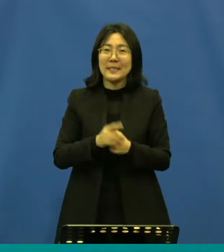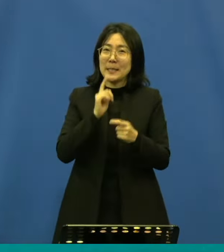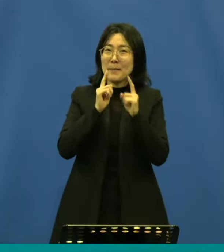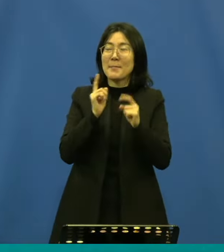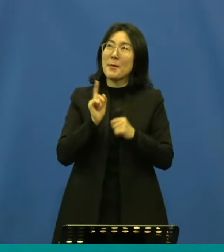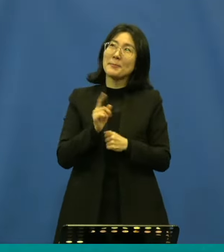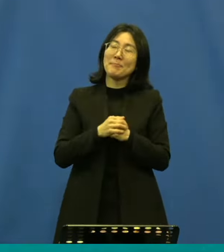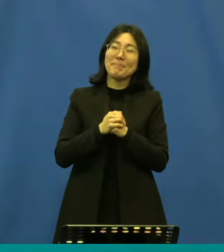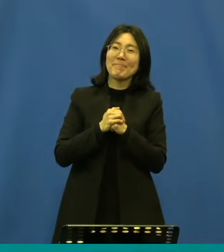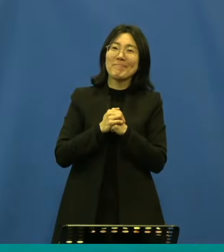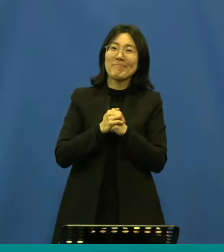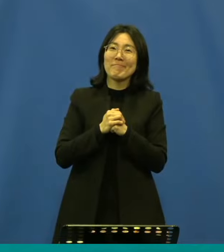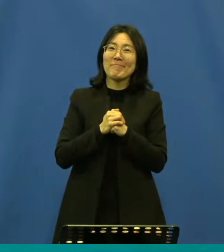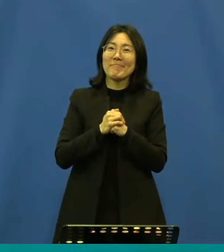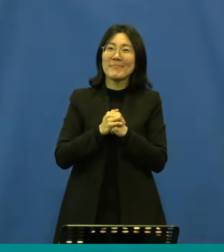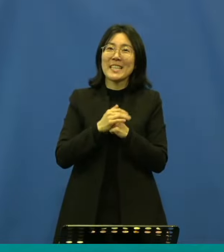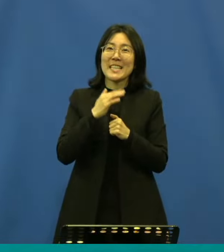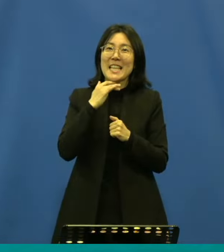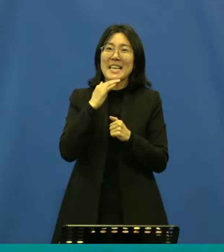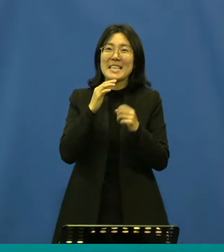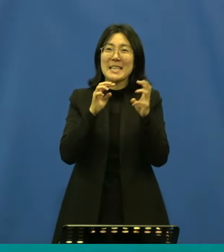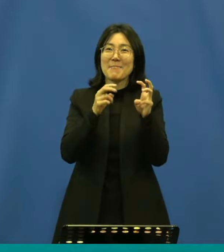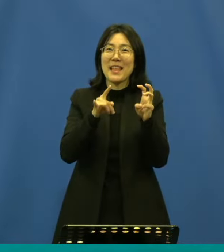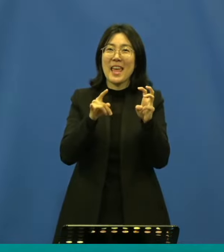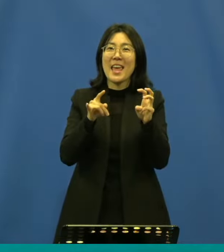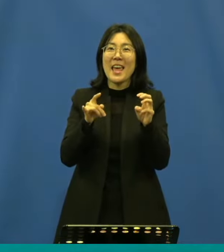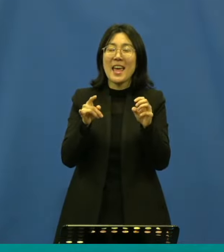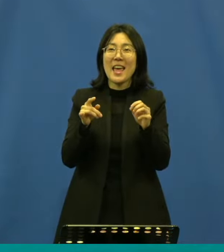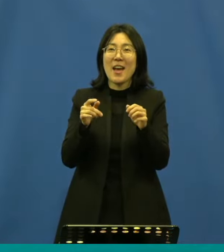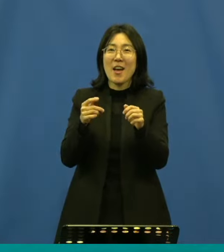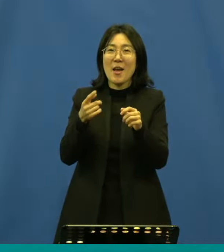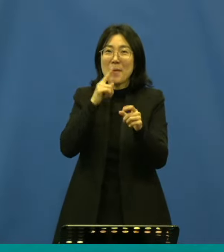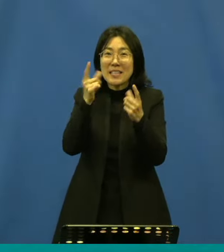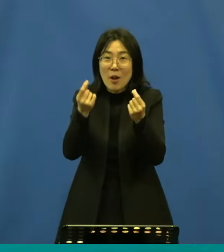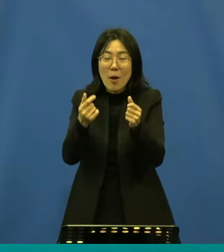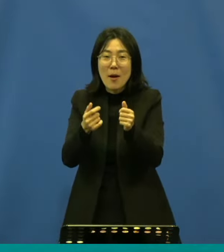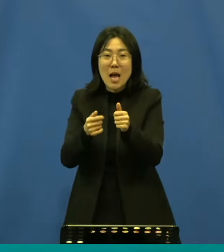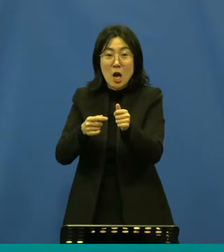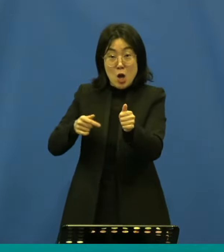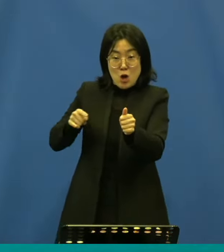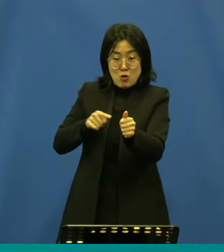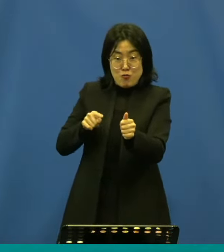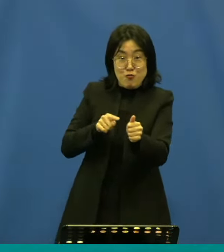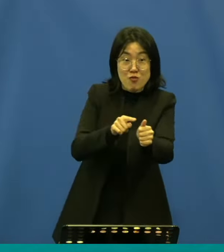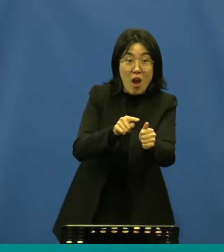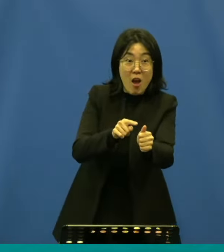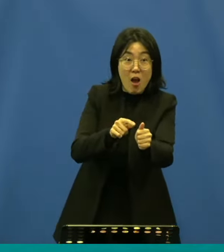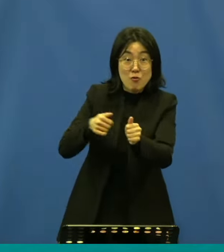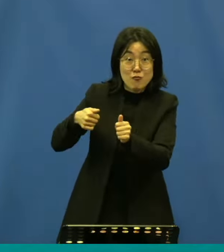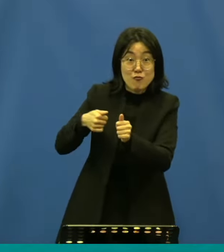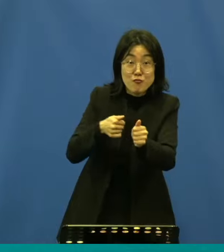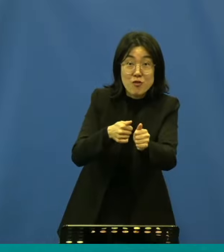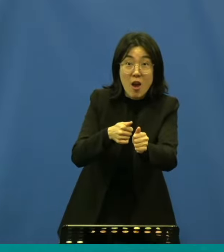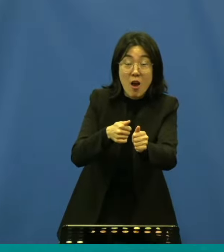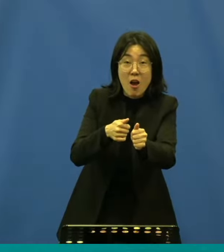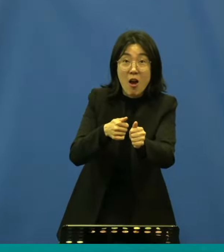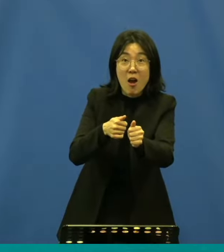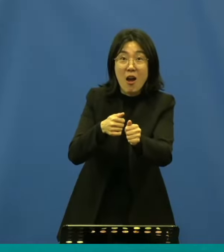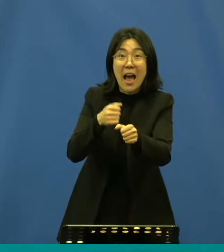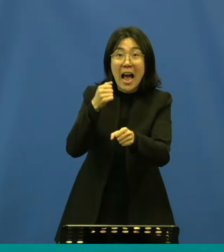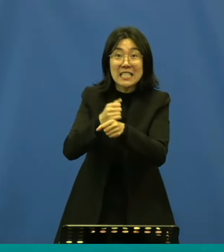오늘 3040도 그러셨는데 추격하시는 하나님이라고 하면서 꼼짝마 이렇게